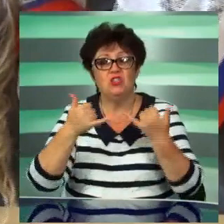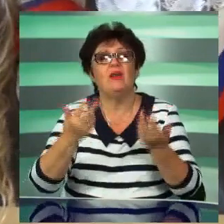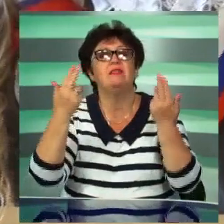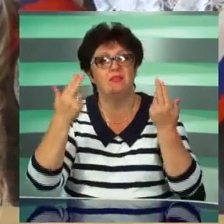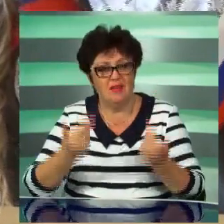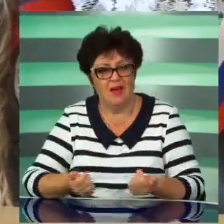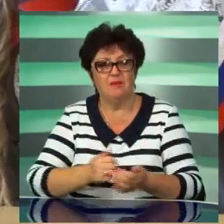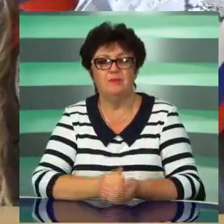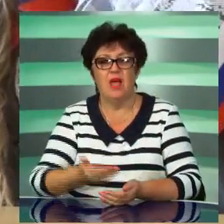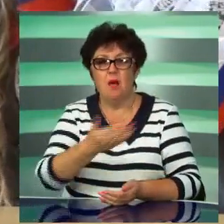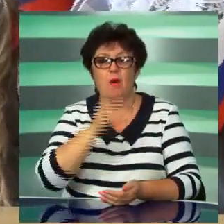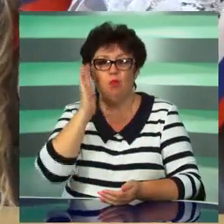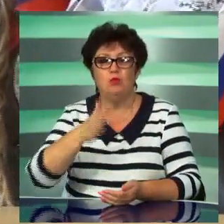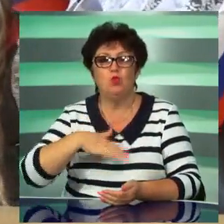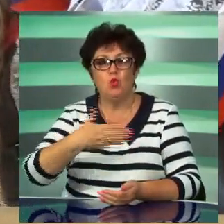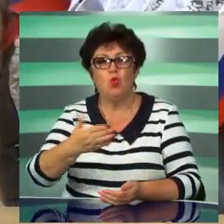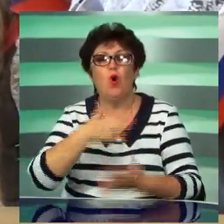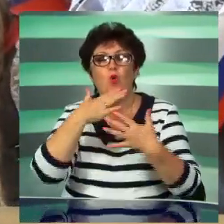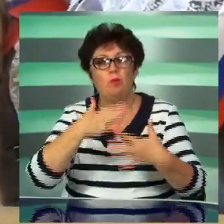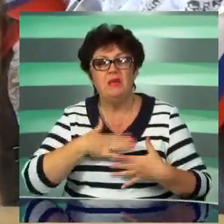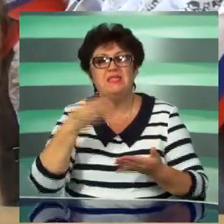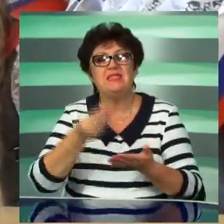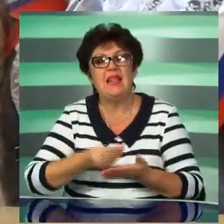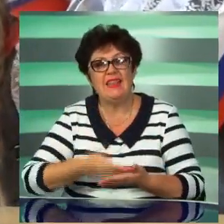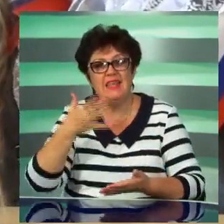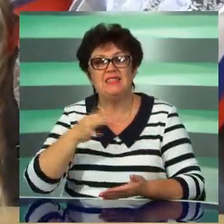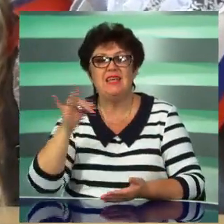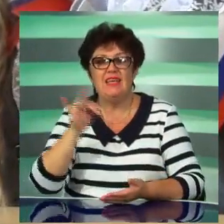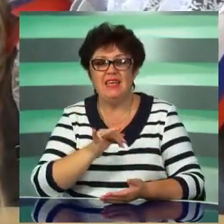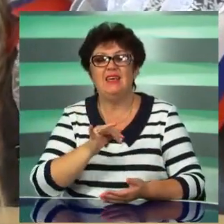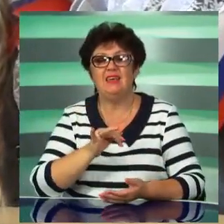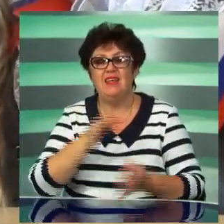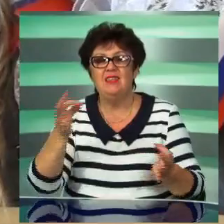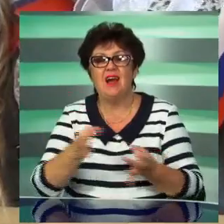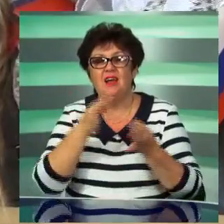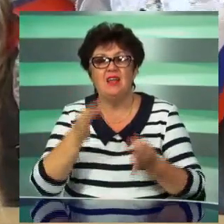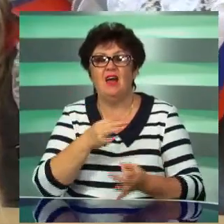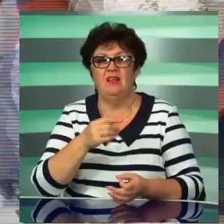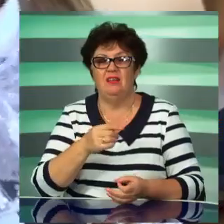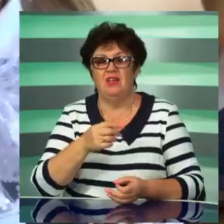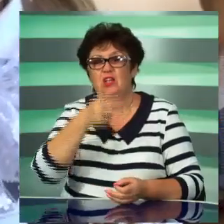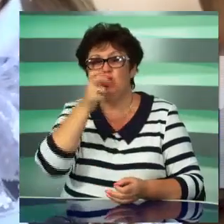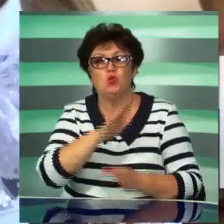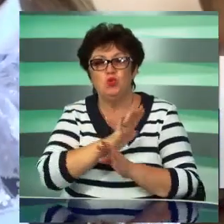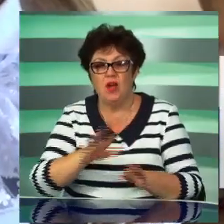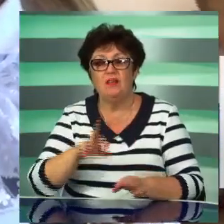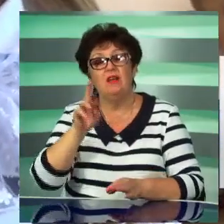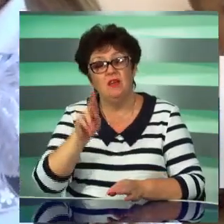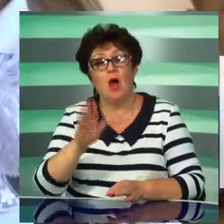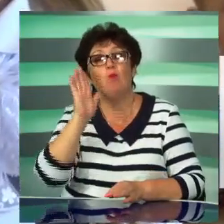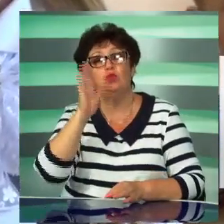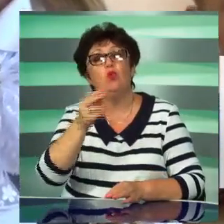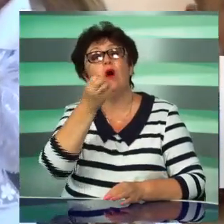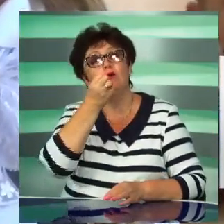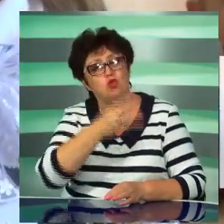Да! Мы будем друг друга любить, ценить и никогда не скучать. Да! Я хорошо буду в